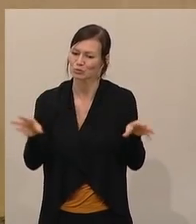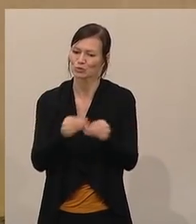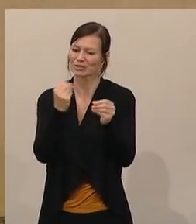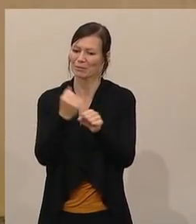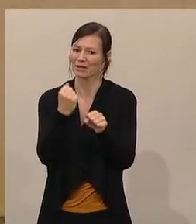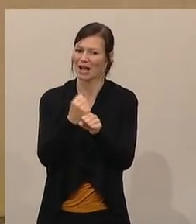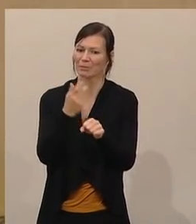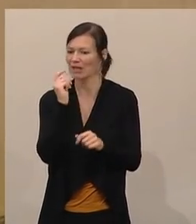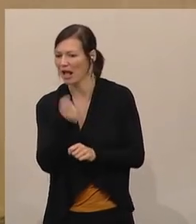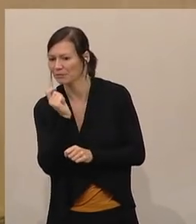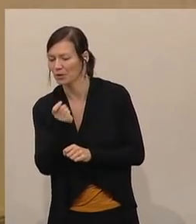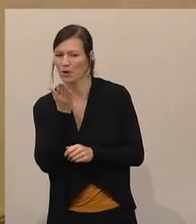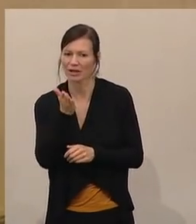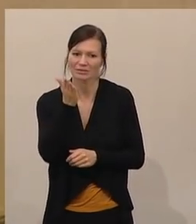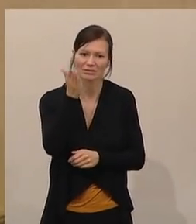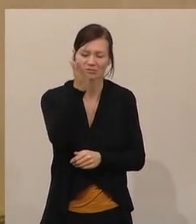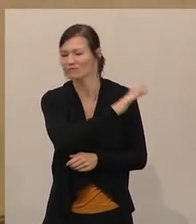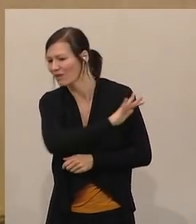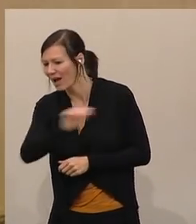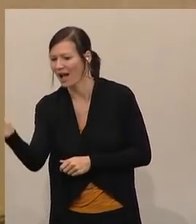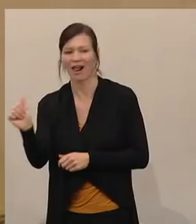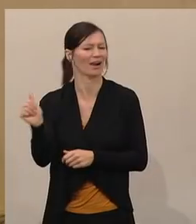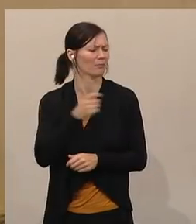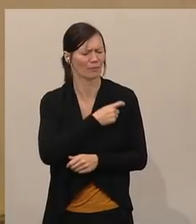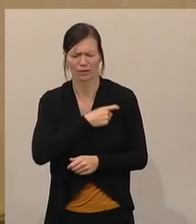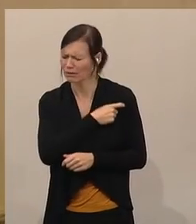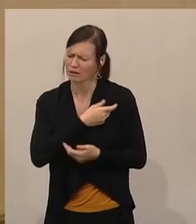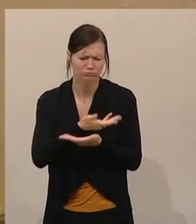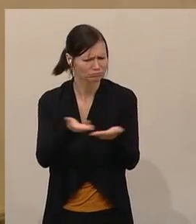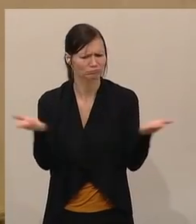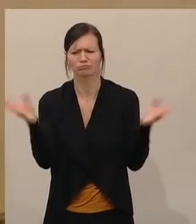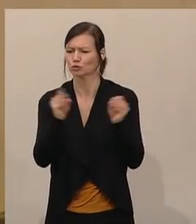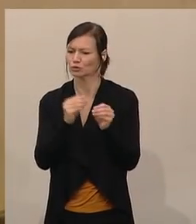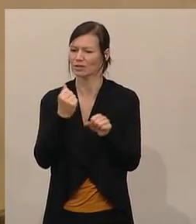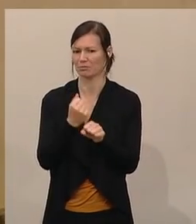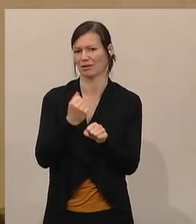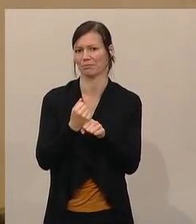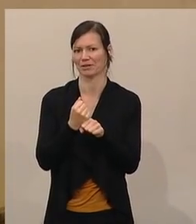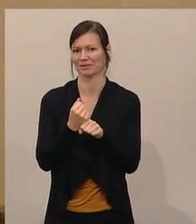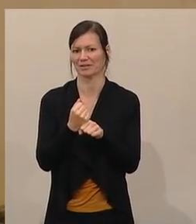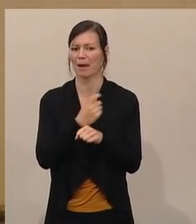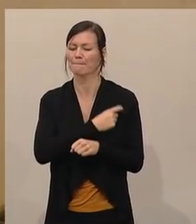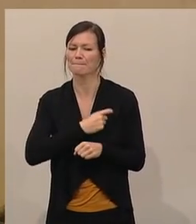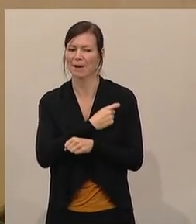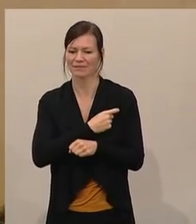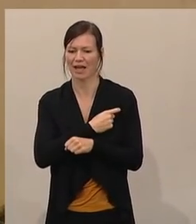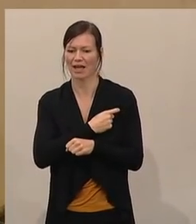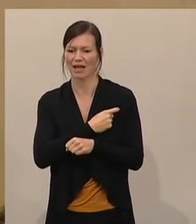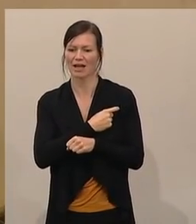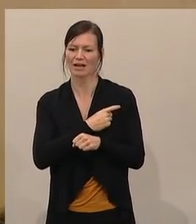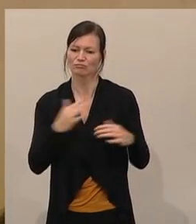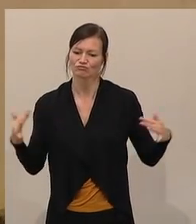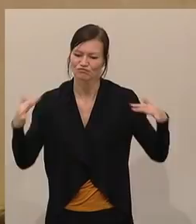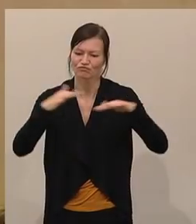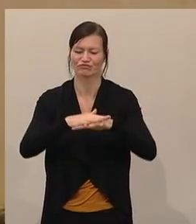Abgeordneten, Kolleginnen und Kollegen aller Fraktionen, damit wir parteiübergreifend in diesem Land